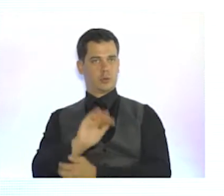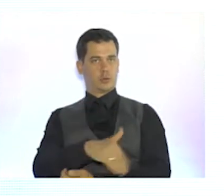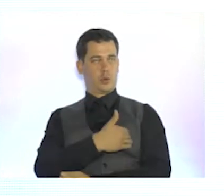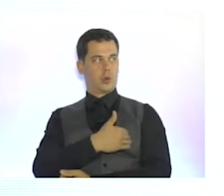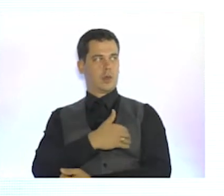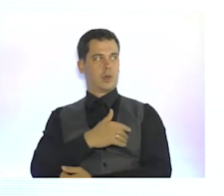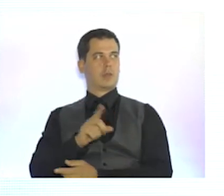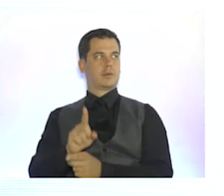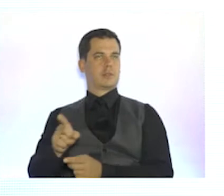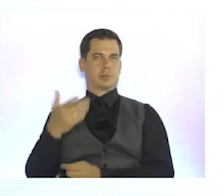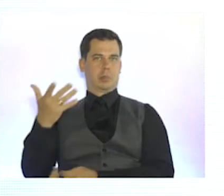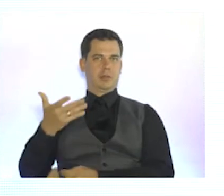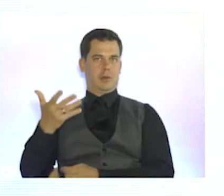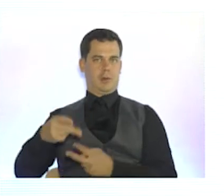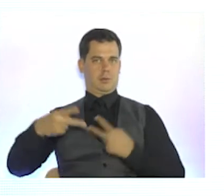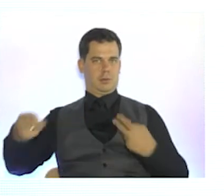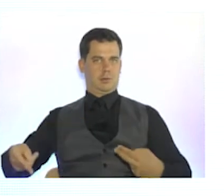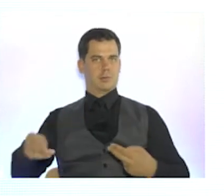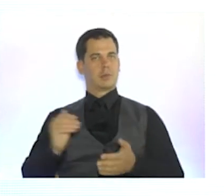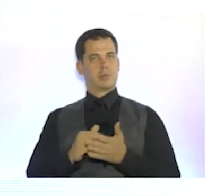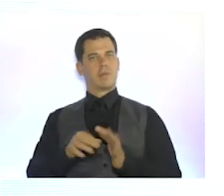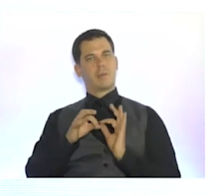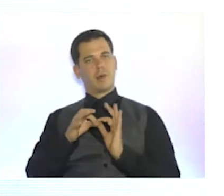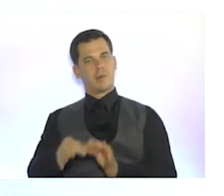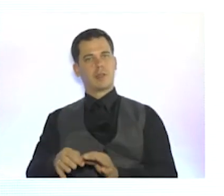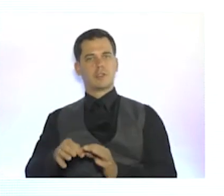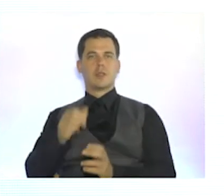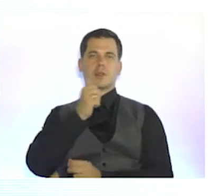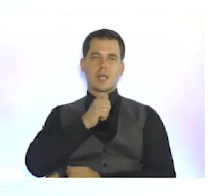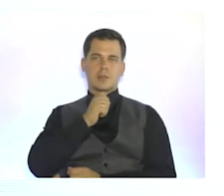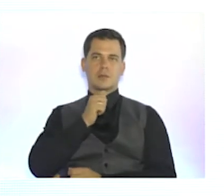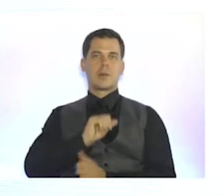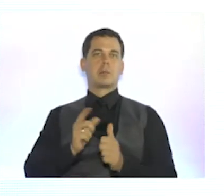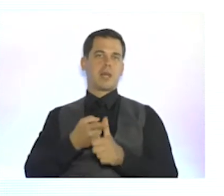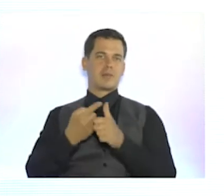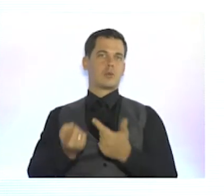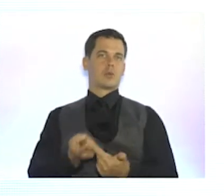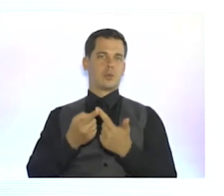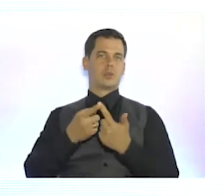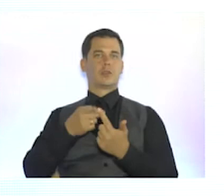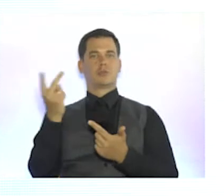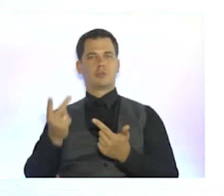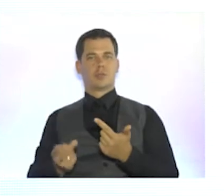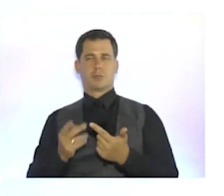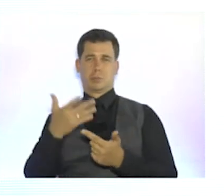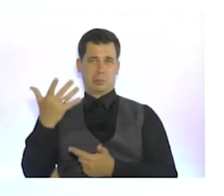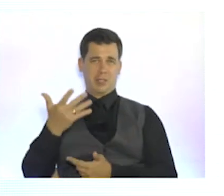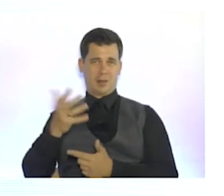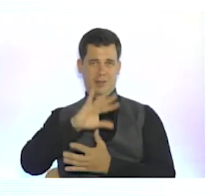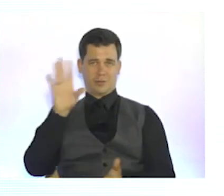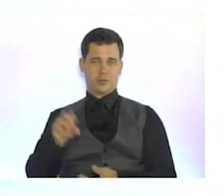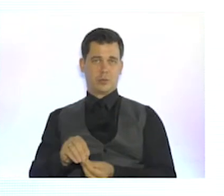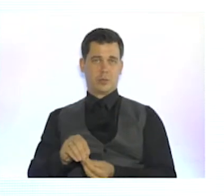Państwa, trwa chyba z 5 lat, tak jak liczyłem. To jest testowanie, sejm jeden, drugi, czytanie i tak dalej. To trwa prawie 5 lat.